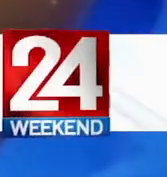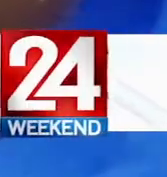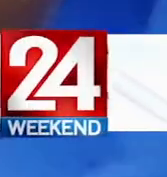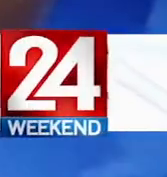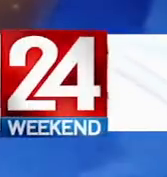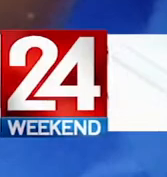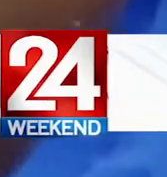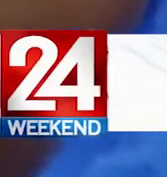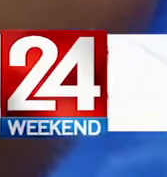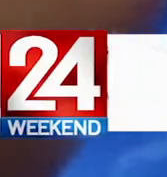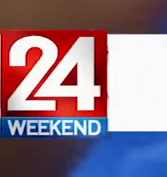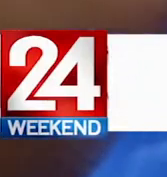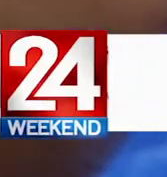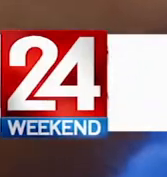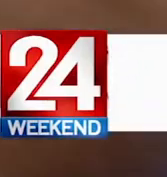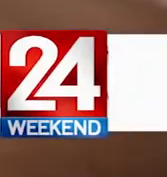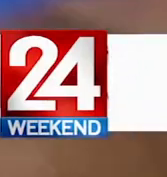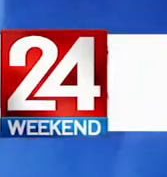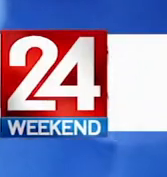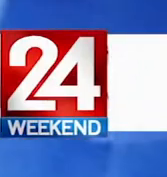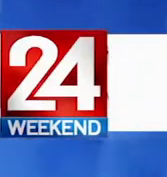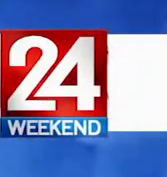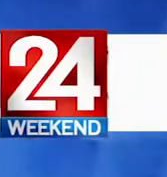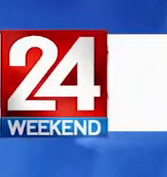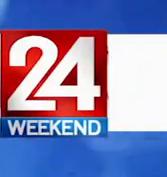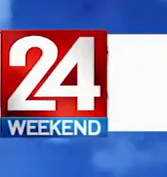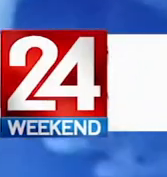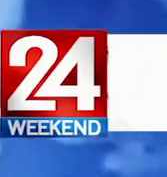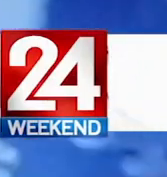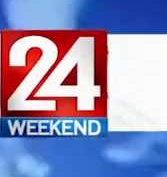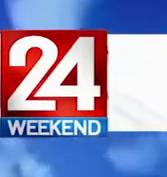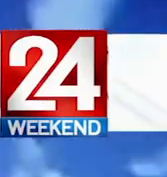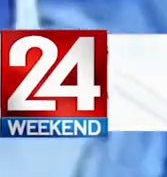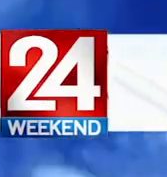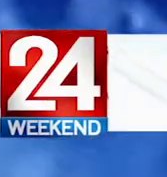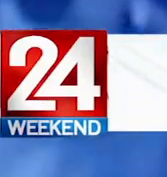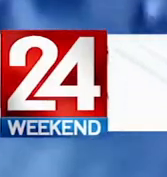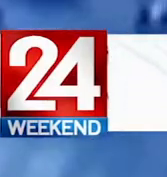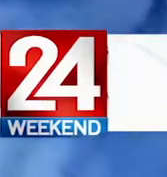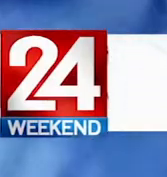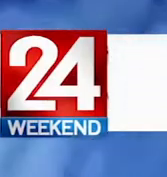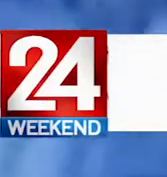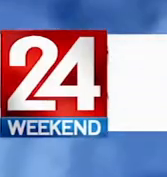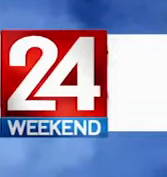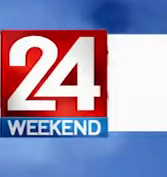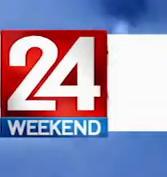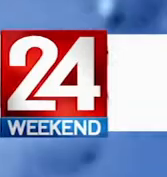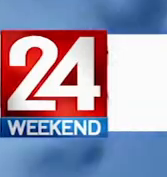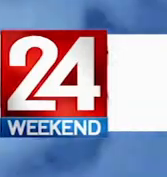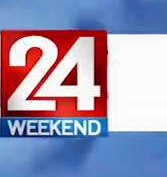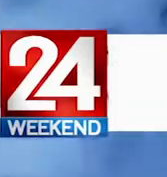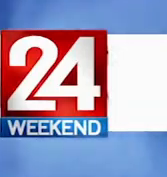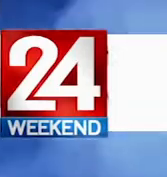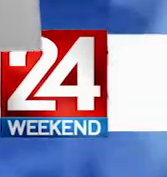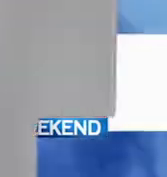Happy-happy sa isang resto bar sa Caloocan na uwi sa kaguluhan dahil sa isang nagpapatok ng baril.